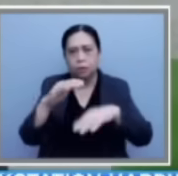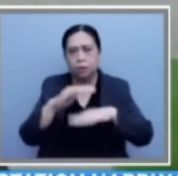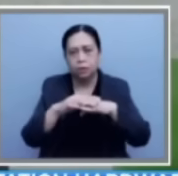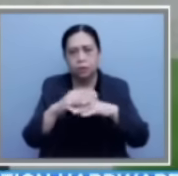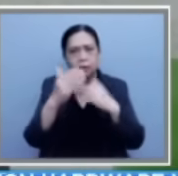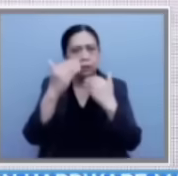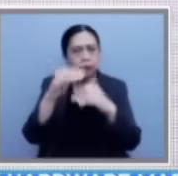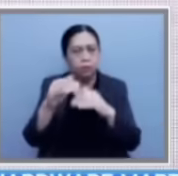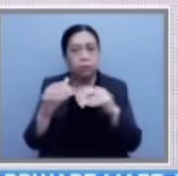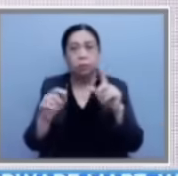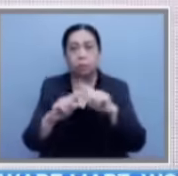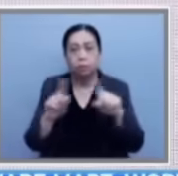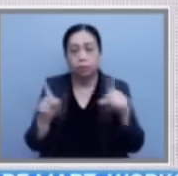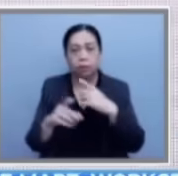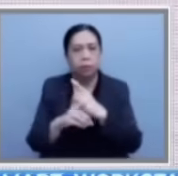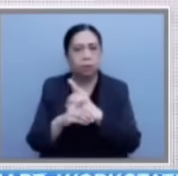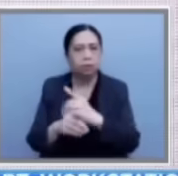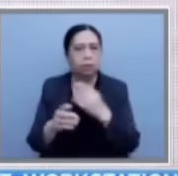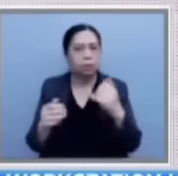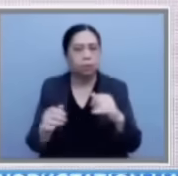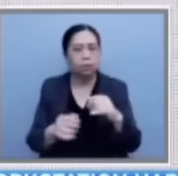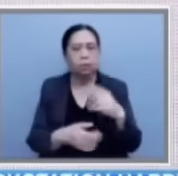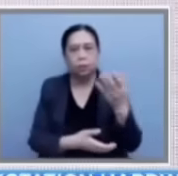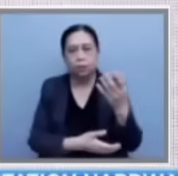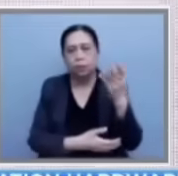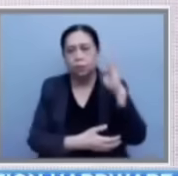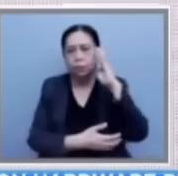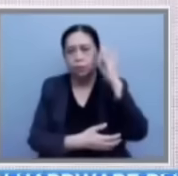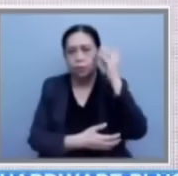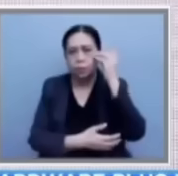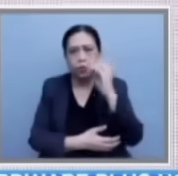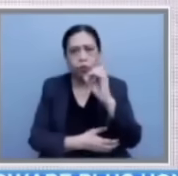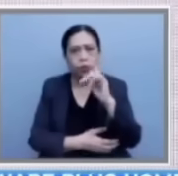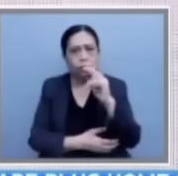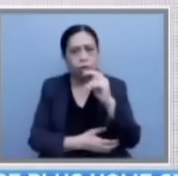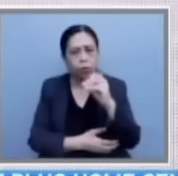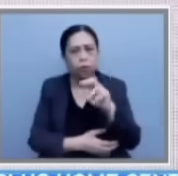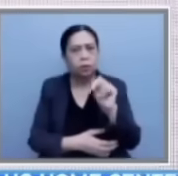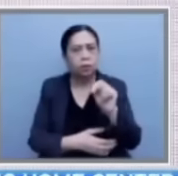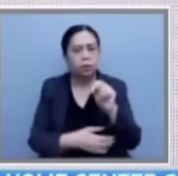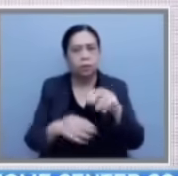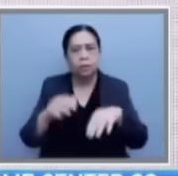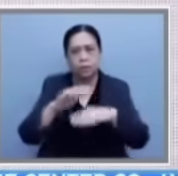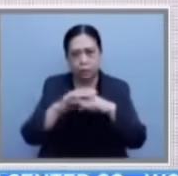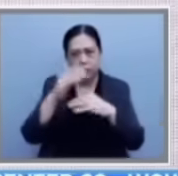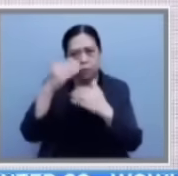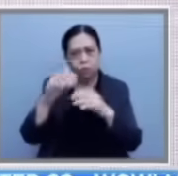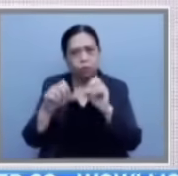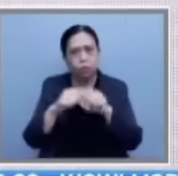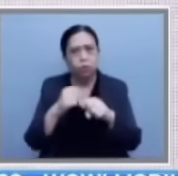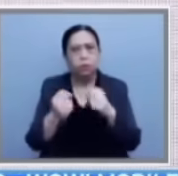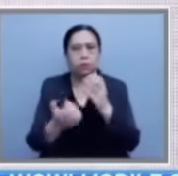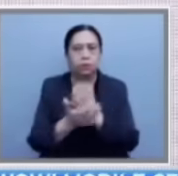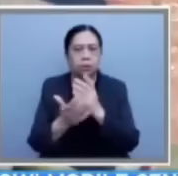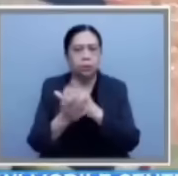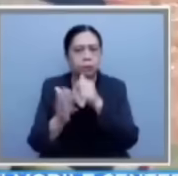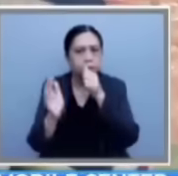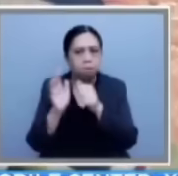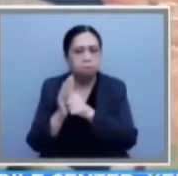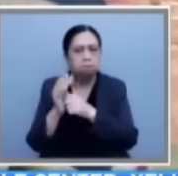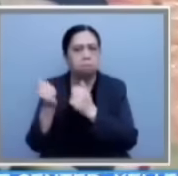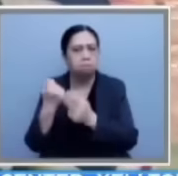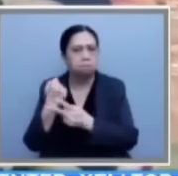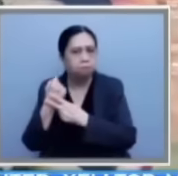pero dinepensahan pa rin po ni diokno ang desisyon Kailangan daw ang price ka para matigil ang hoarding at price manipulation ng ilang